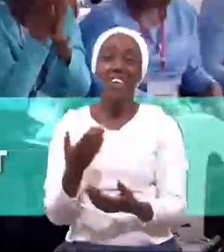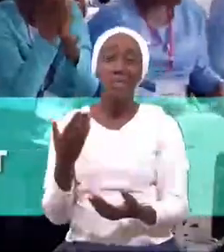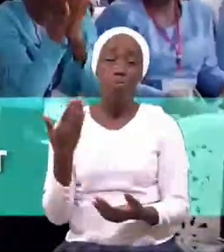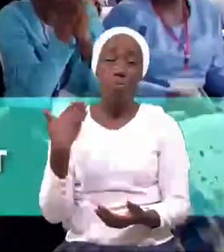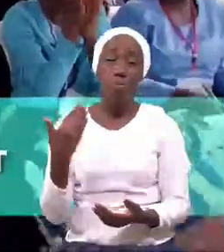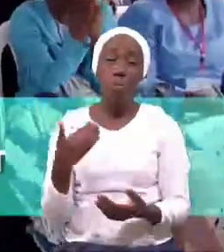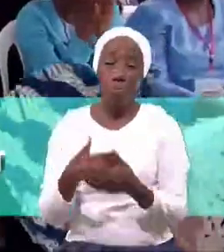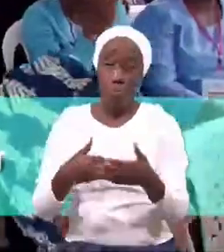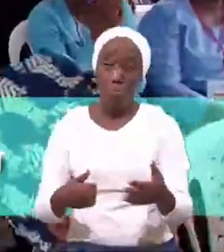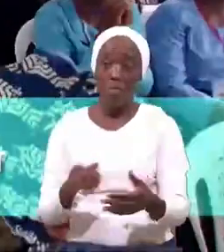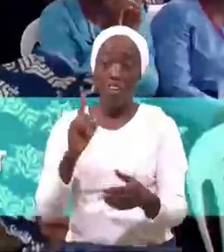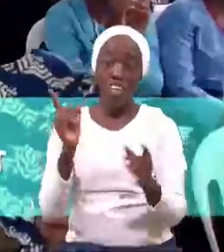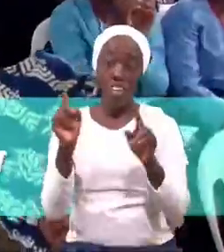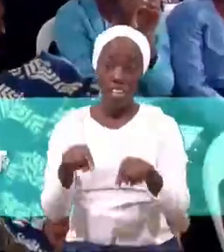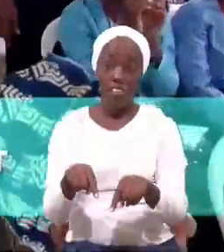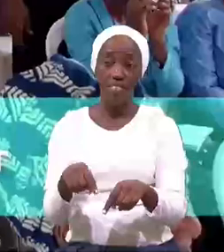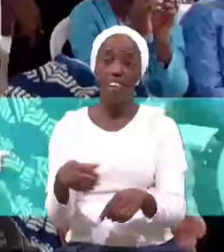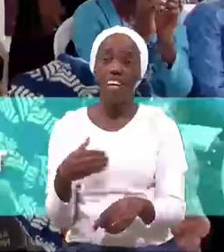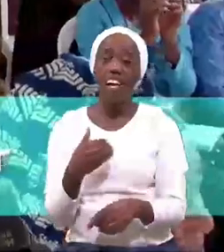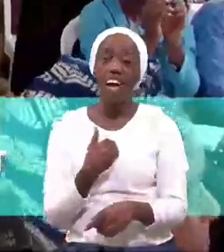Avant de venir,